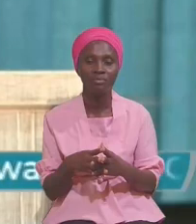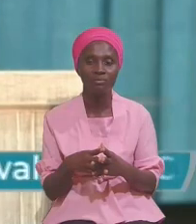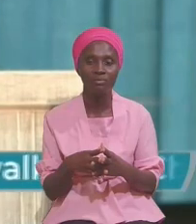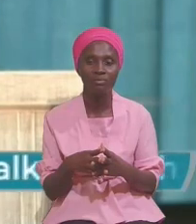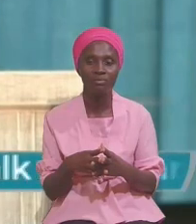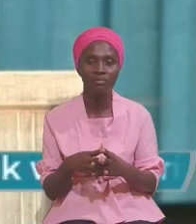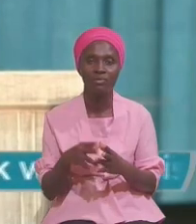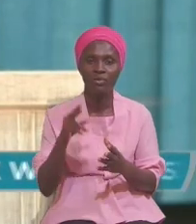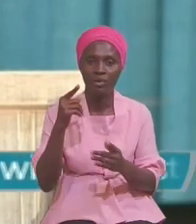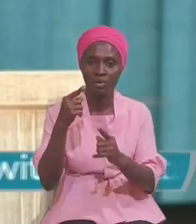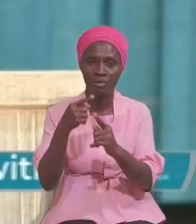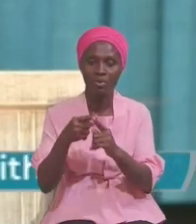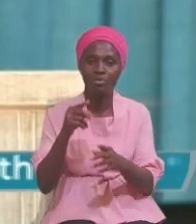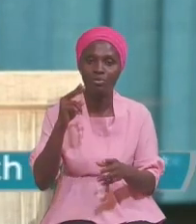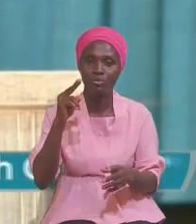234